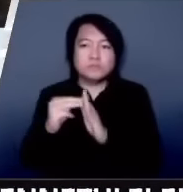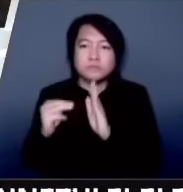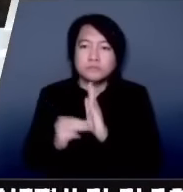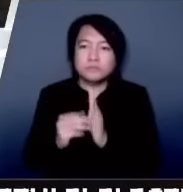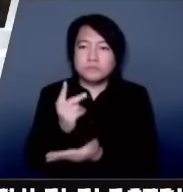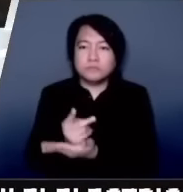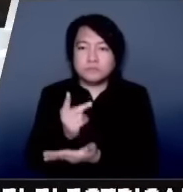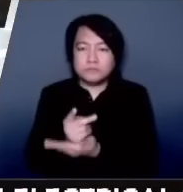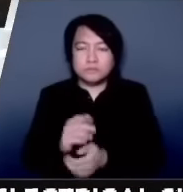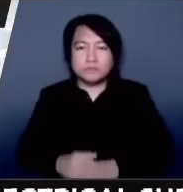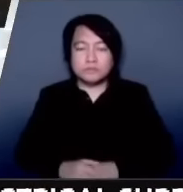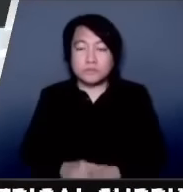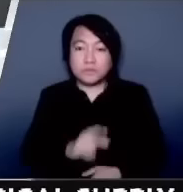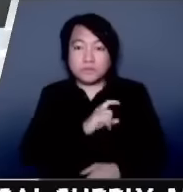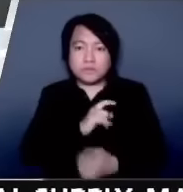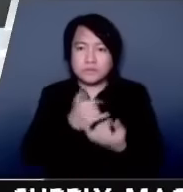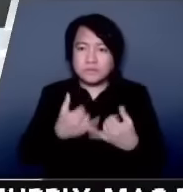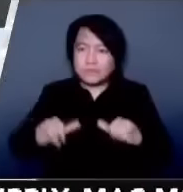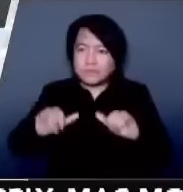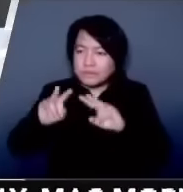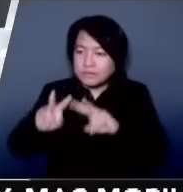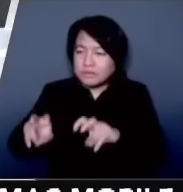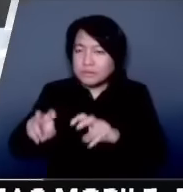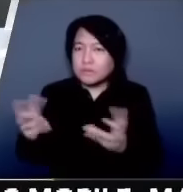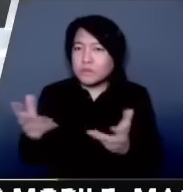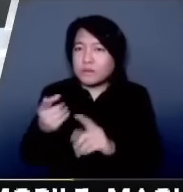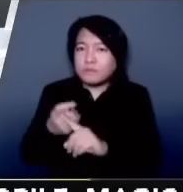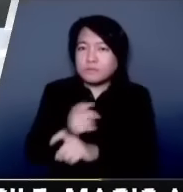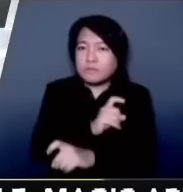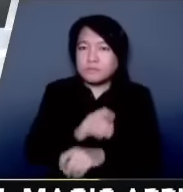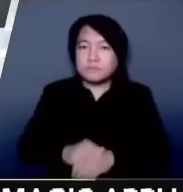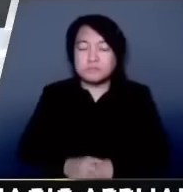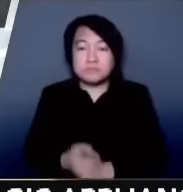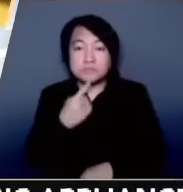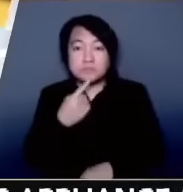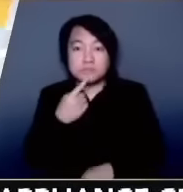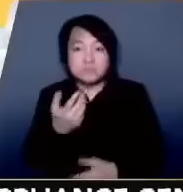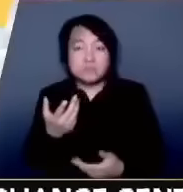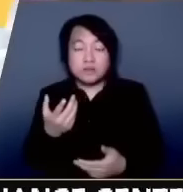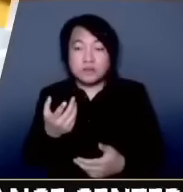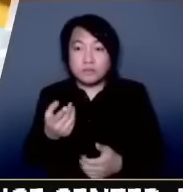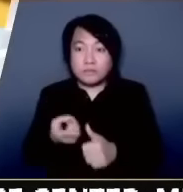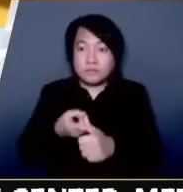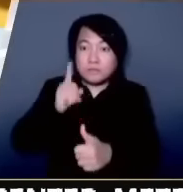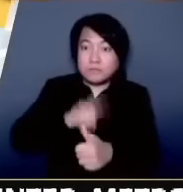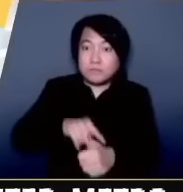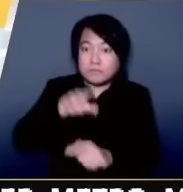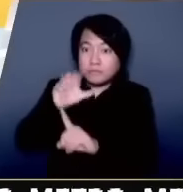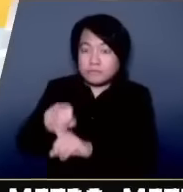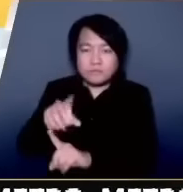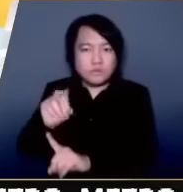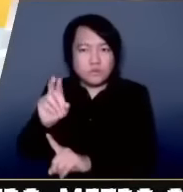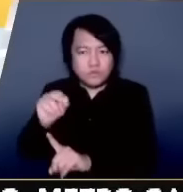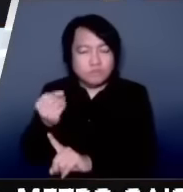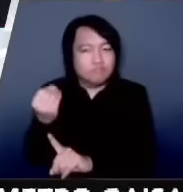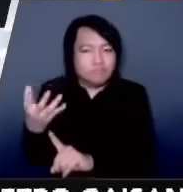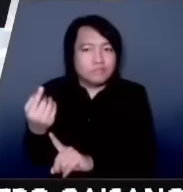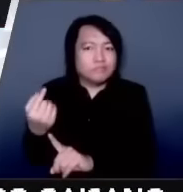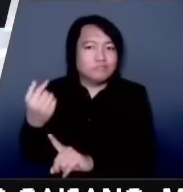ng pulisya ang source ng droga. Hindi raw ito ang unang beses na nasangkot ang babaeng sospek sa kasong may kinalaman sa droga.